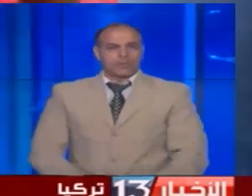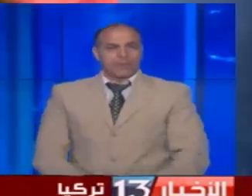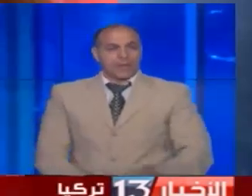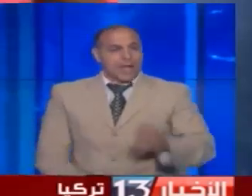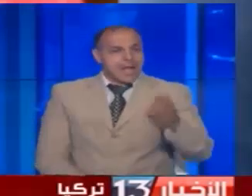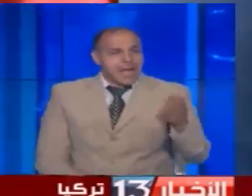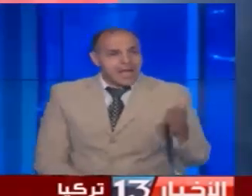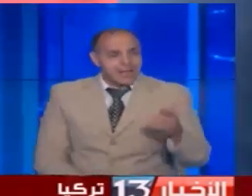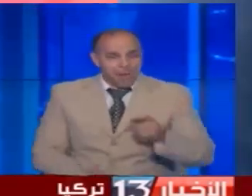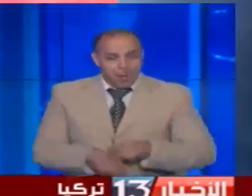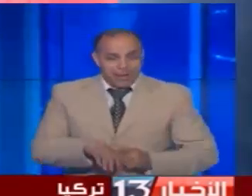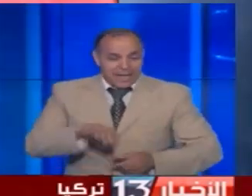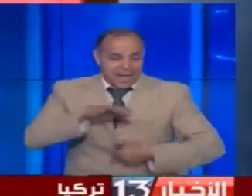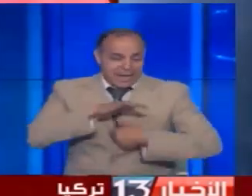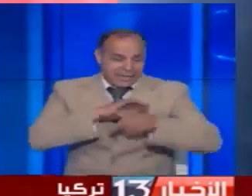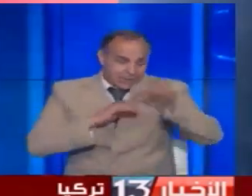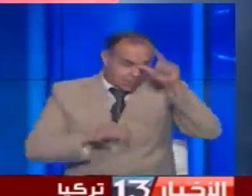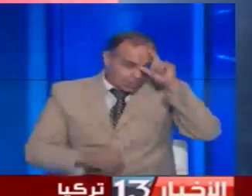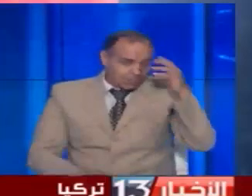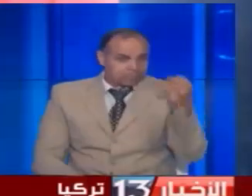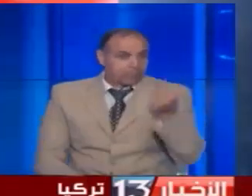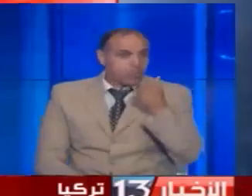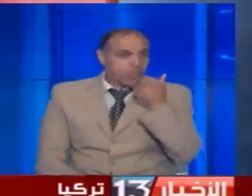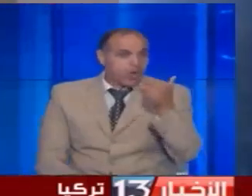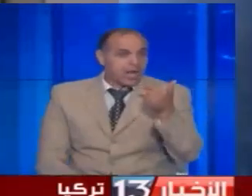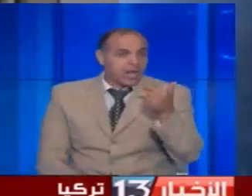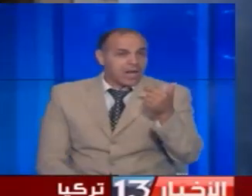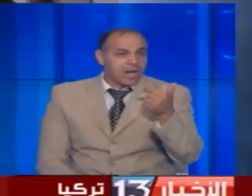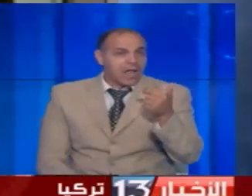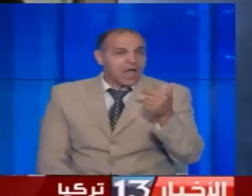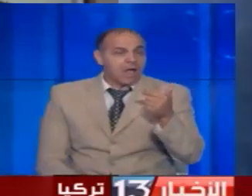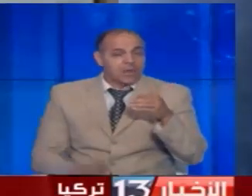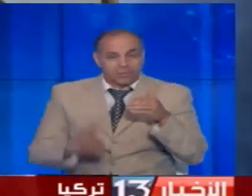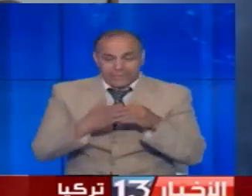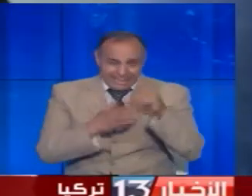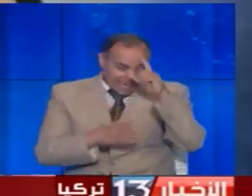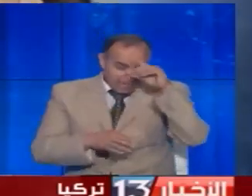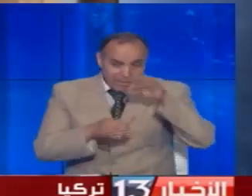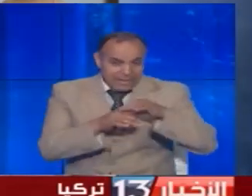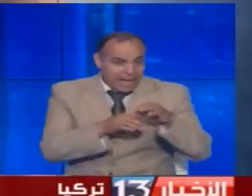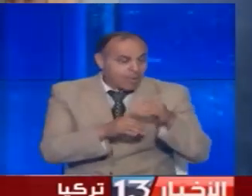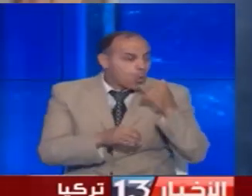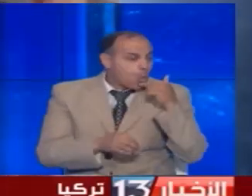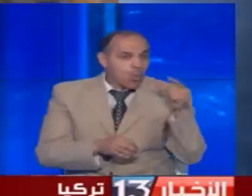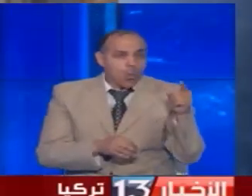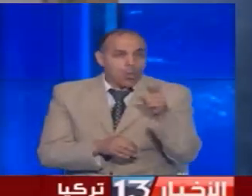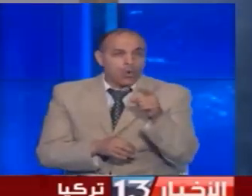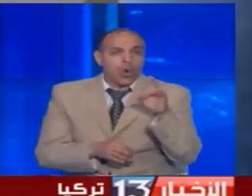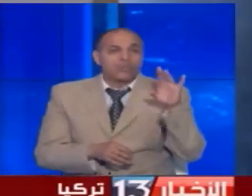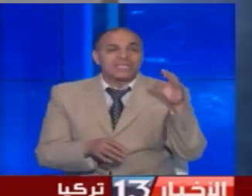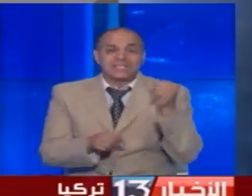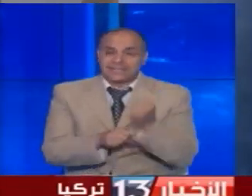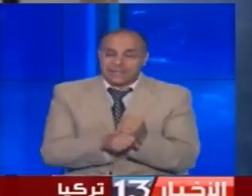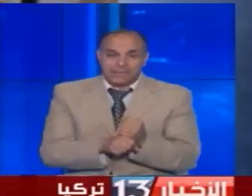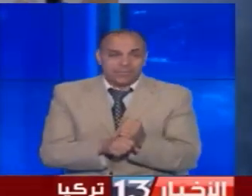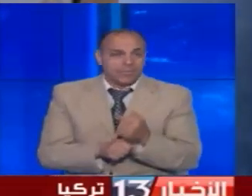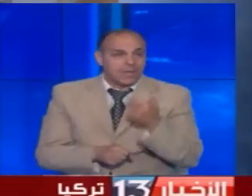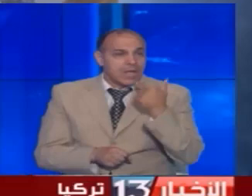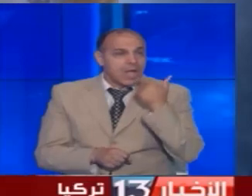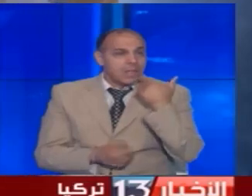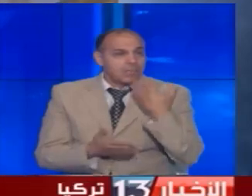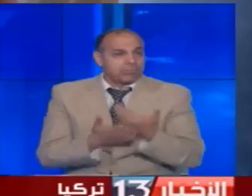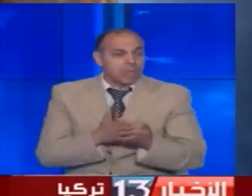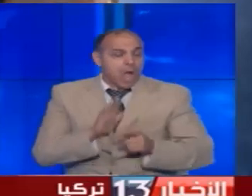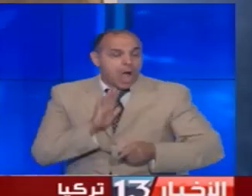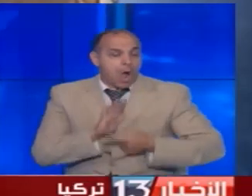هكذا احتفل الرئيس التركي رجب طيب أردوغان بفوزه في أكبر تحد انتخابي واجهه منذ 15 عاما ليصبح